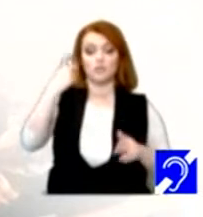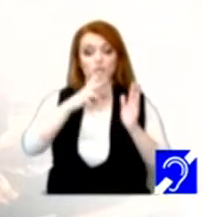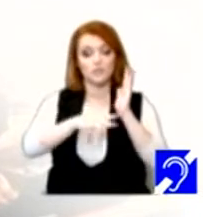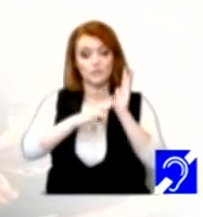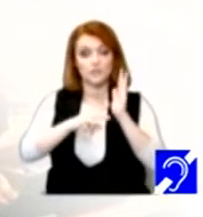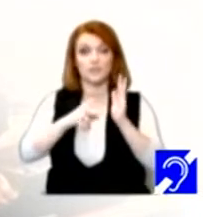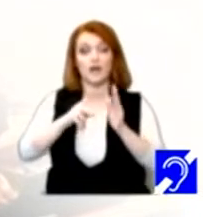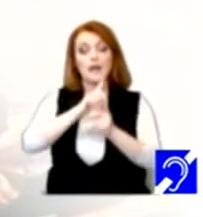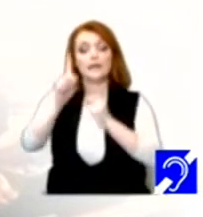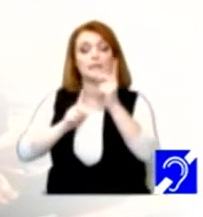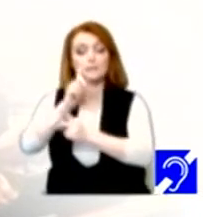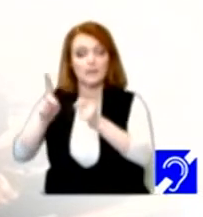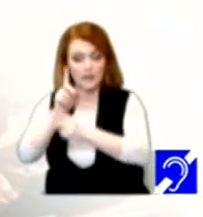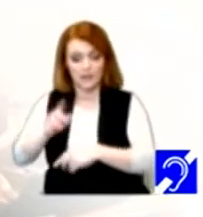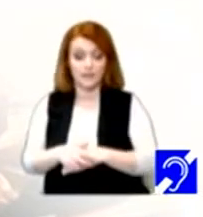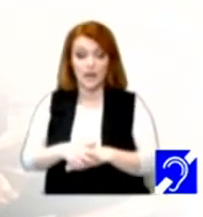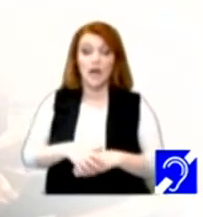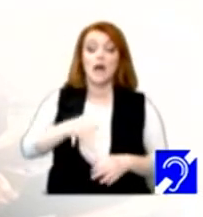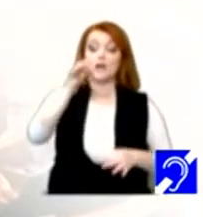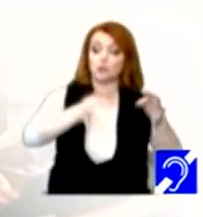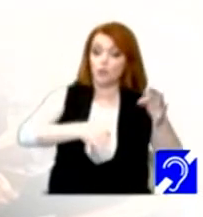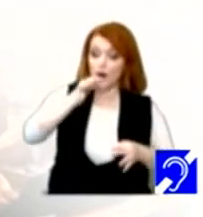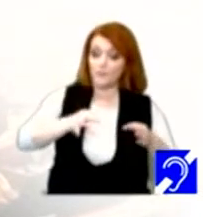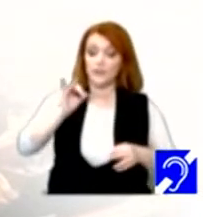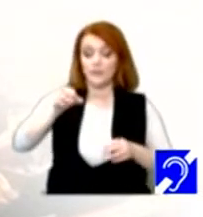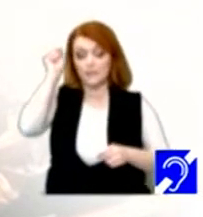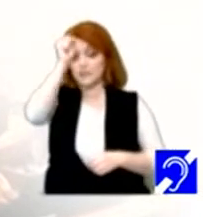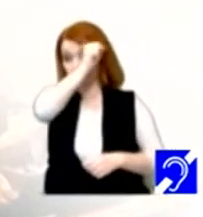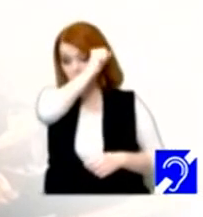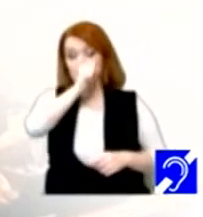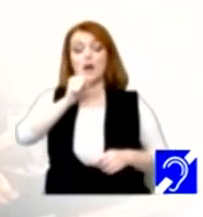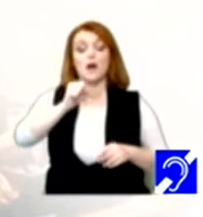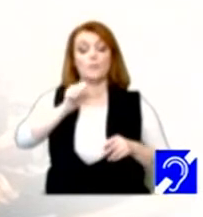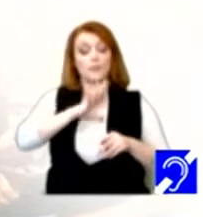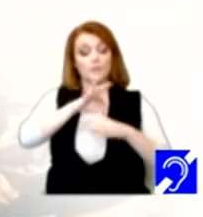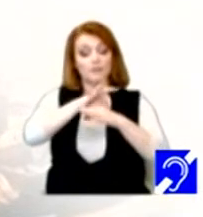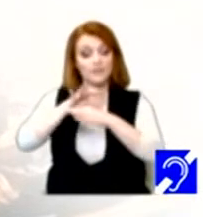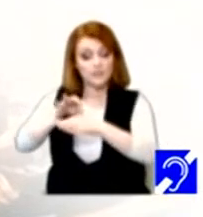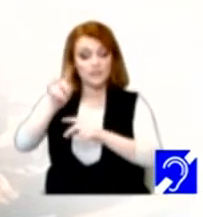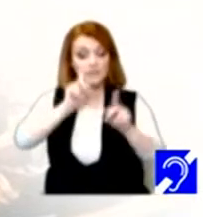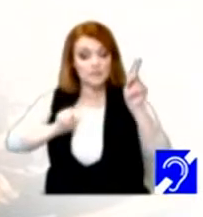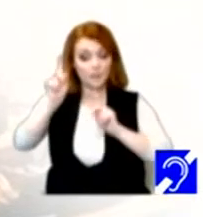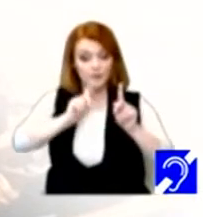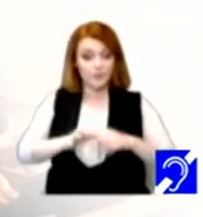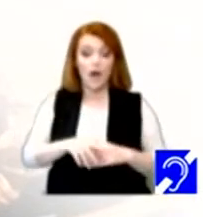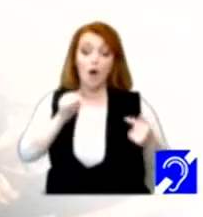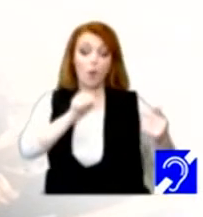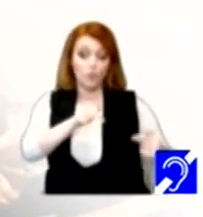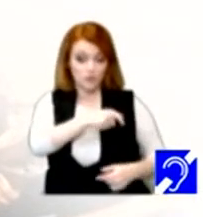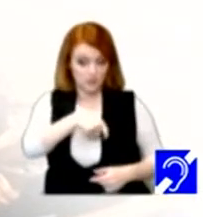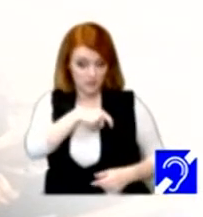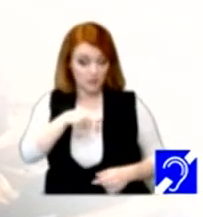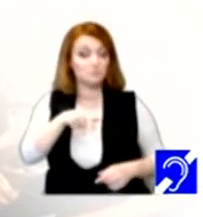acte normative. În sesiunea de toamnă-iarnă, în plen au fost înaintate și două moțiuni. Opoziția parlamentară a cerut